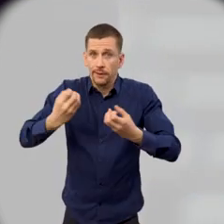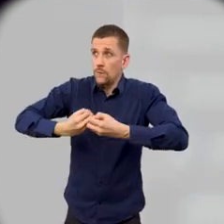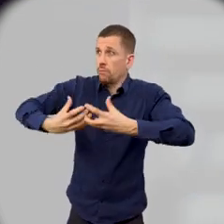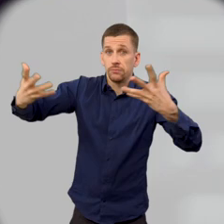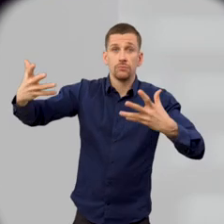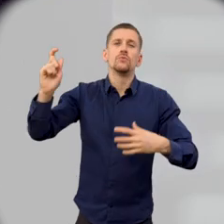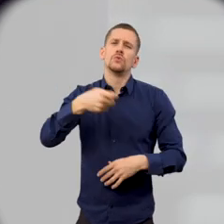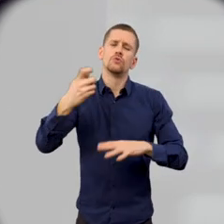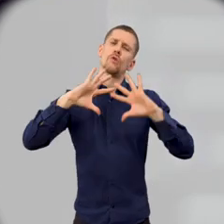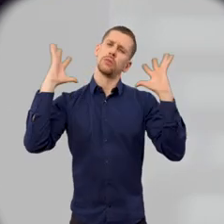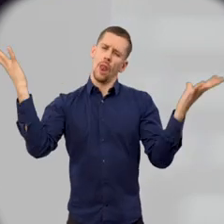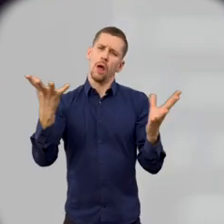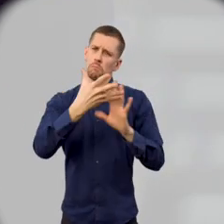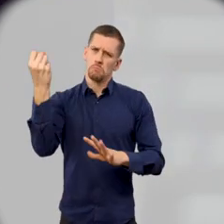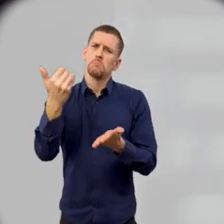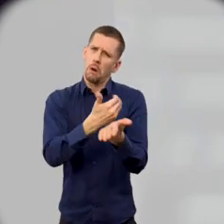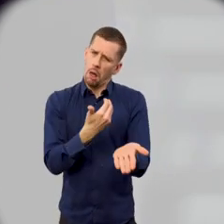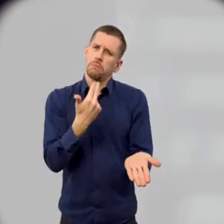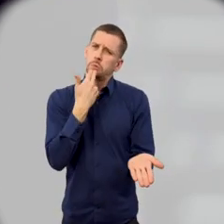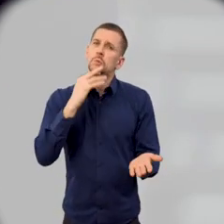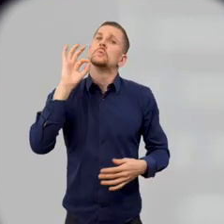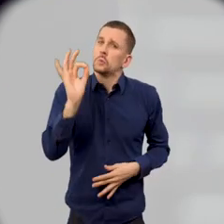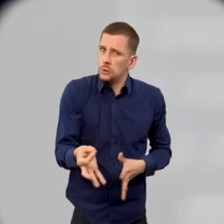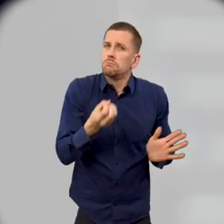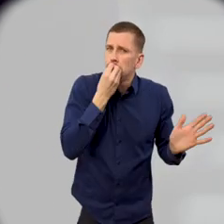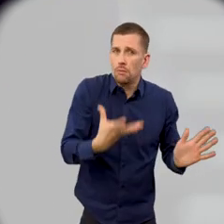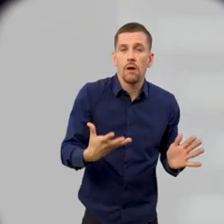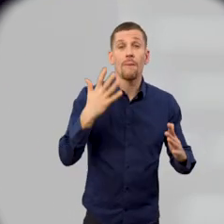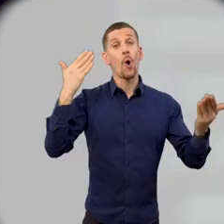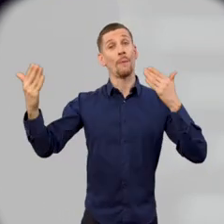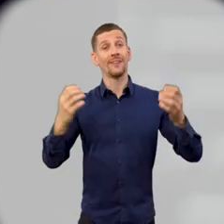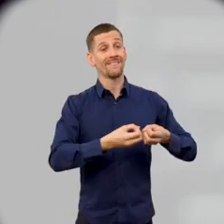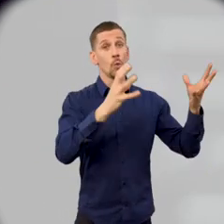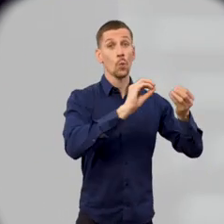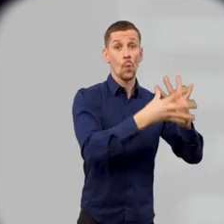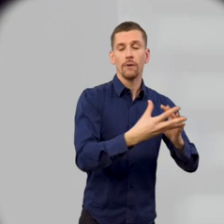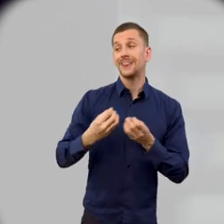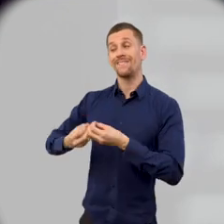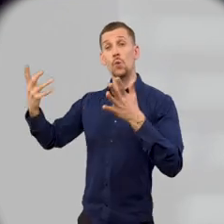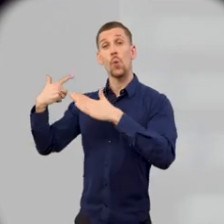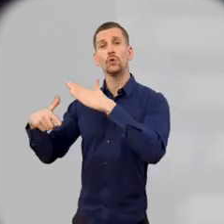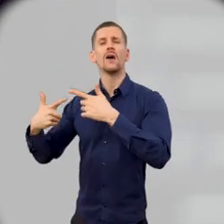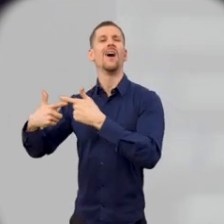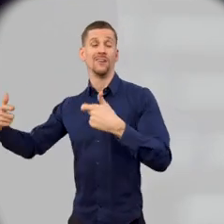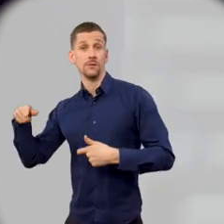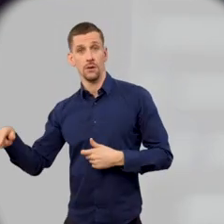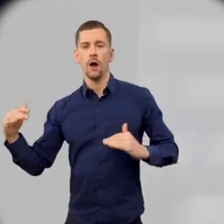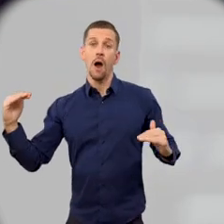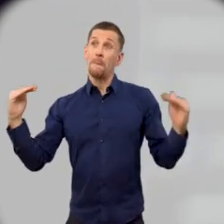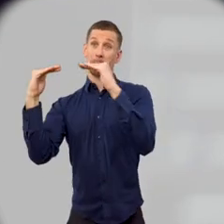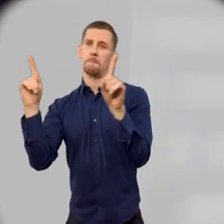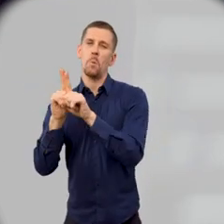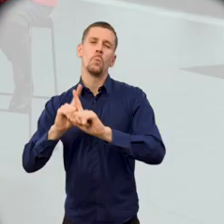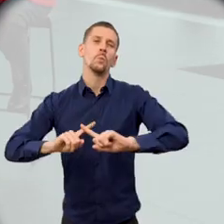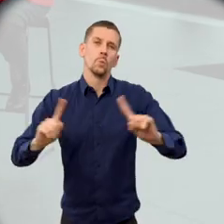bien rémunérés. Ça on le sait, simplement voilà, qu'un développeur web ne sera pas aussi bien rémunéré qu'un développeur embarqué ou software